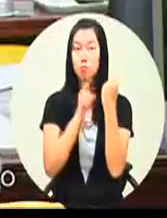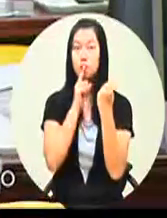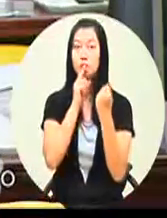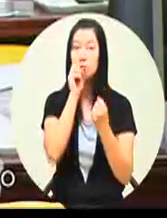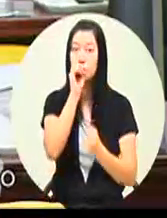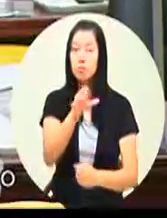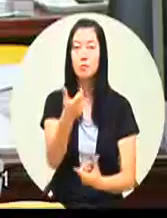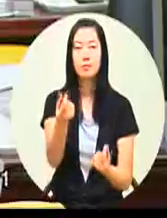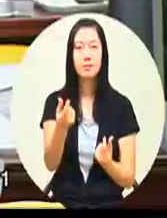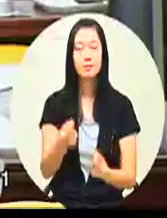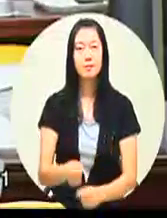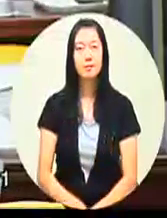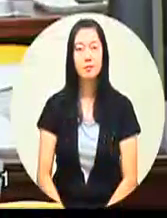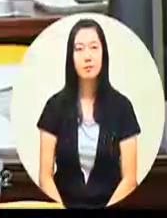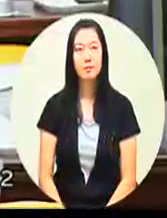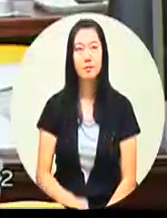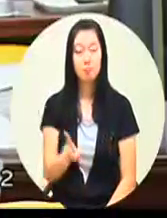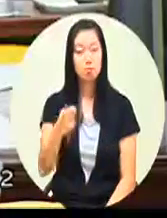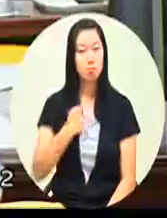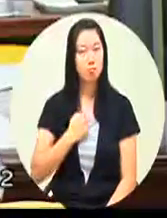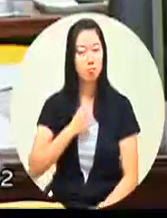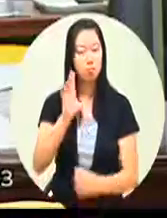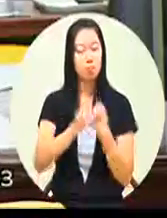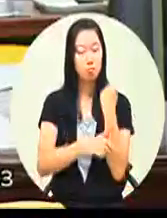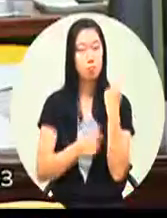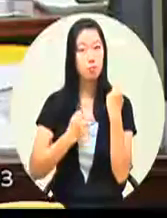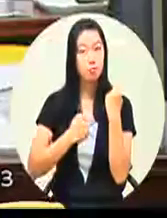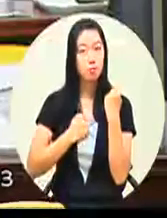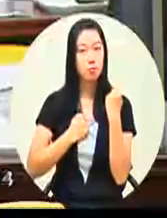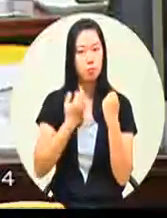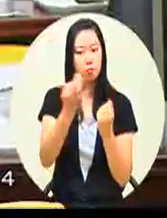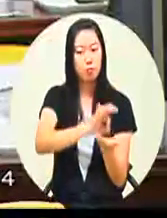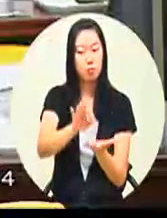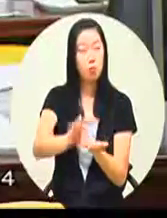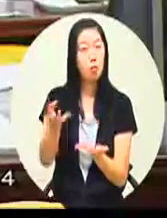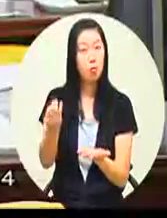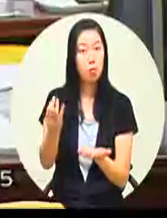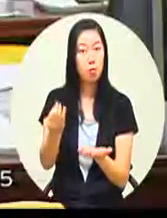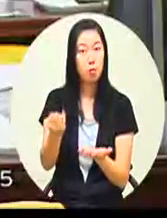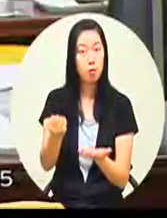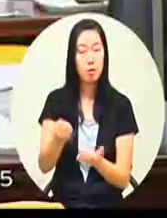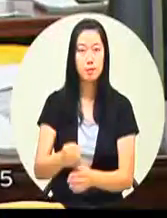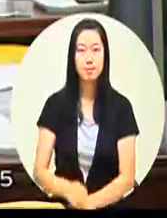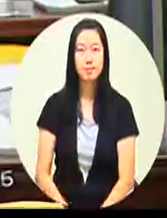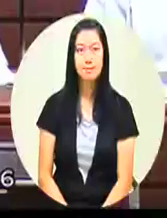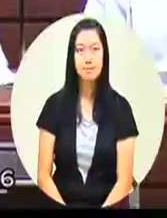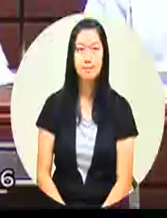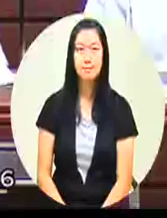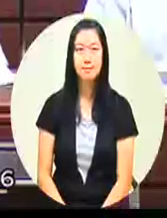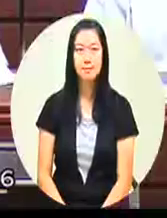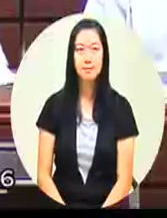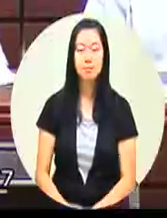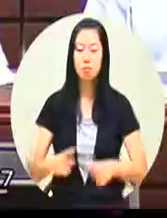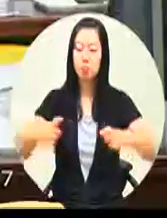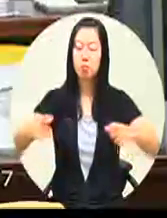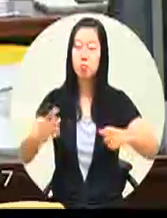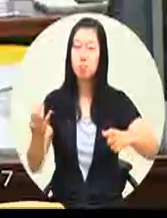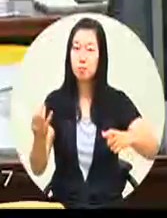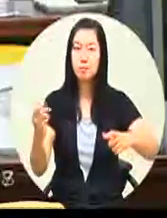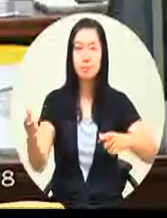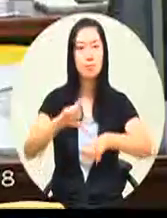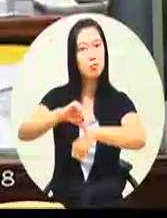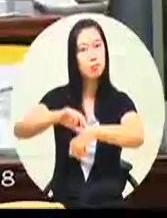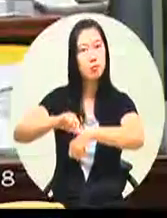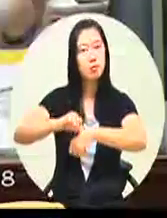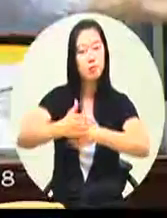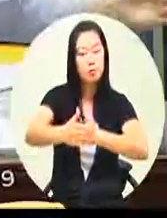样啊，知影方法啦，爱偌济钱啊？ 所以讲，伫这 下，爱偌济面积，你要偌济时间的进